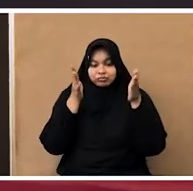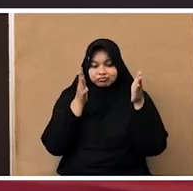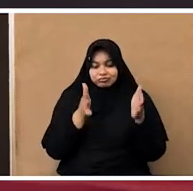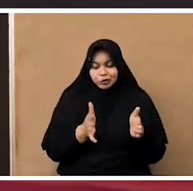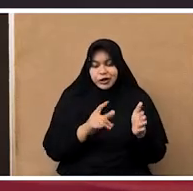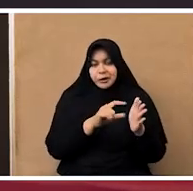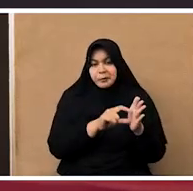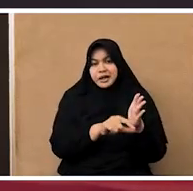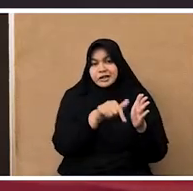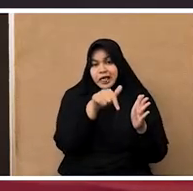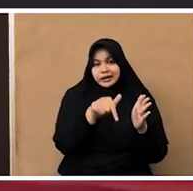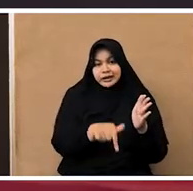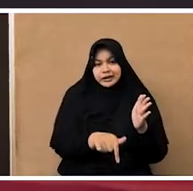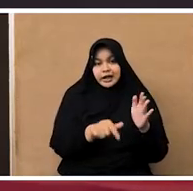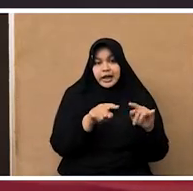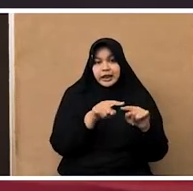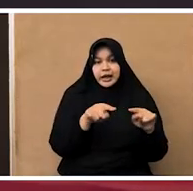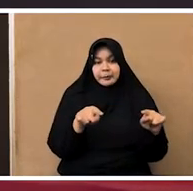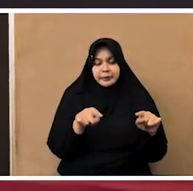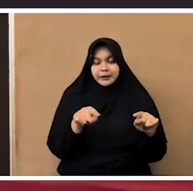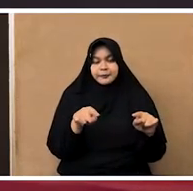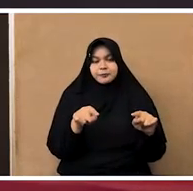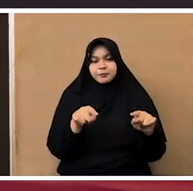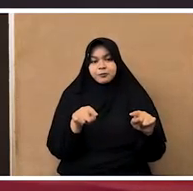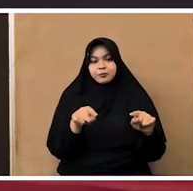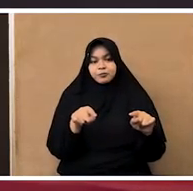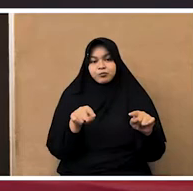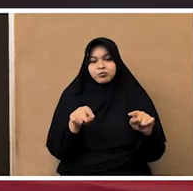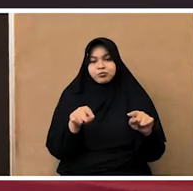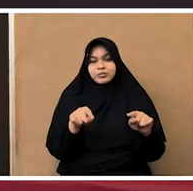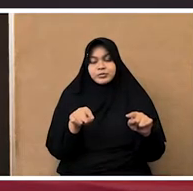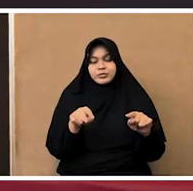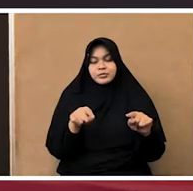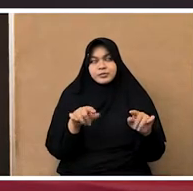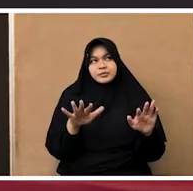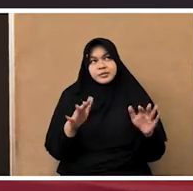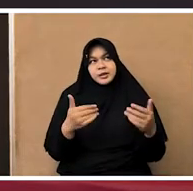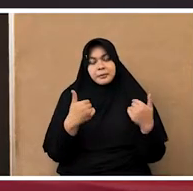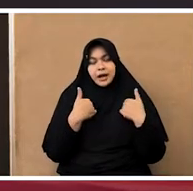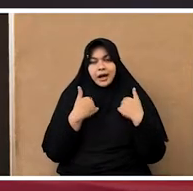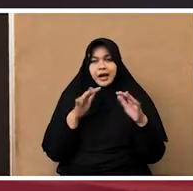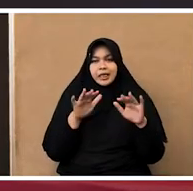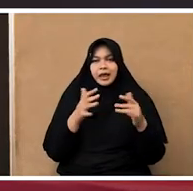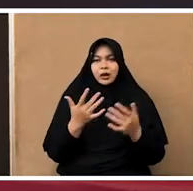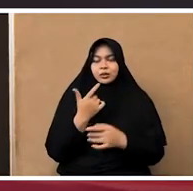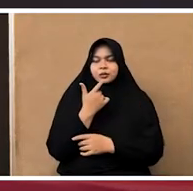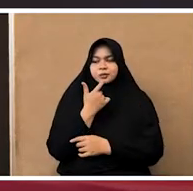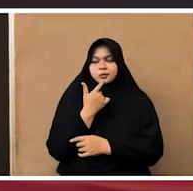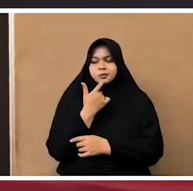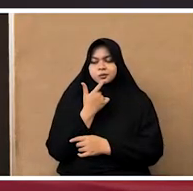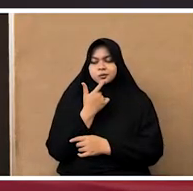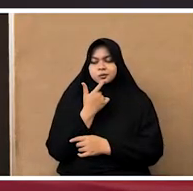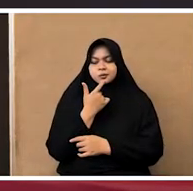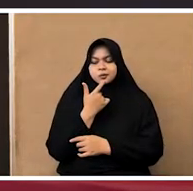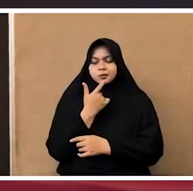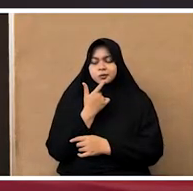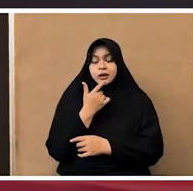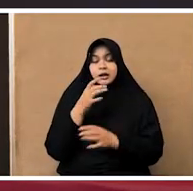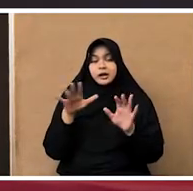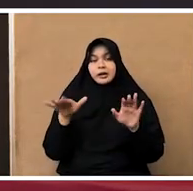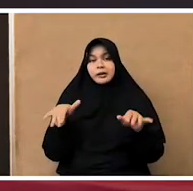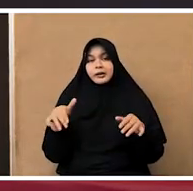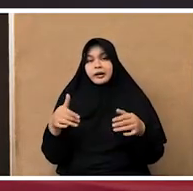cuman dia menjadi jadi keberadaan atau apa yang keberadaan